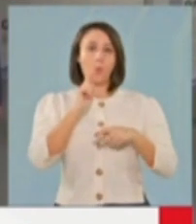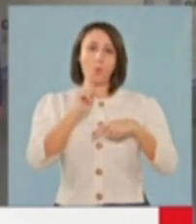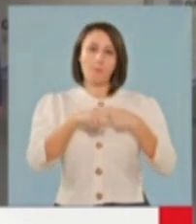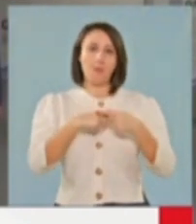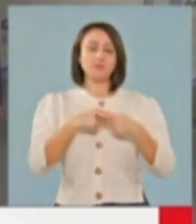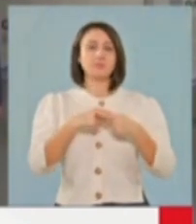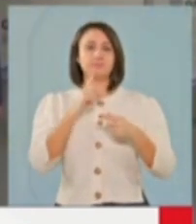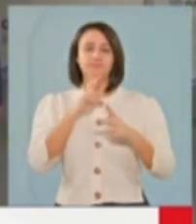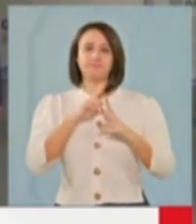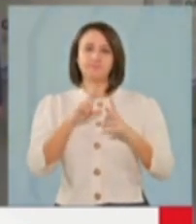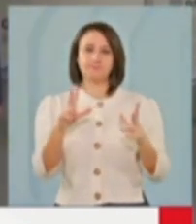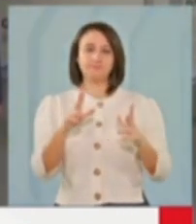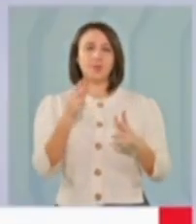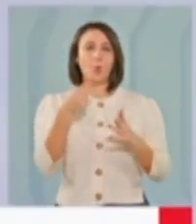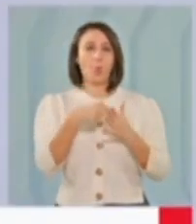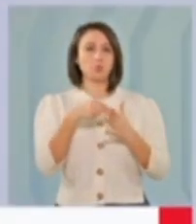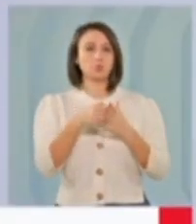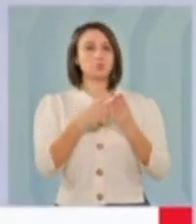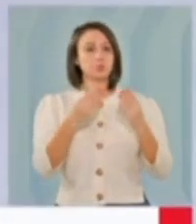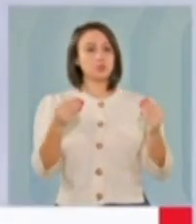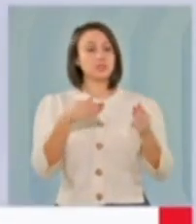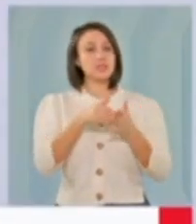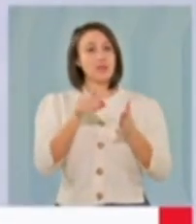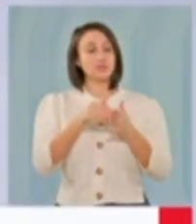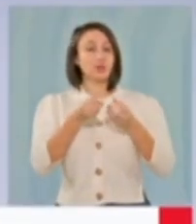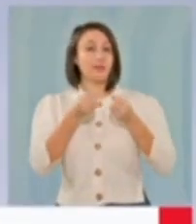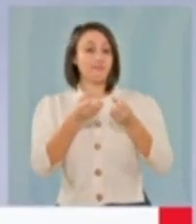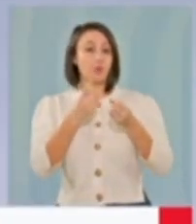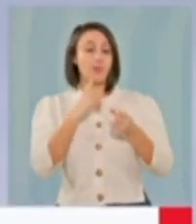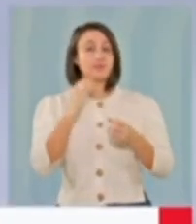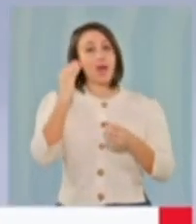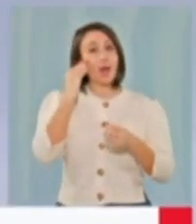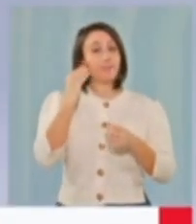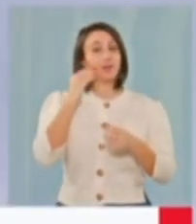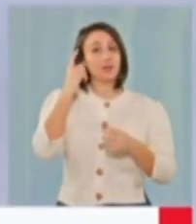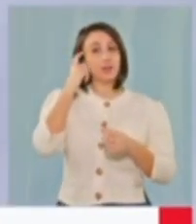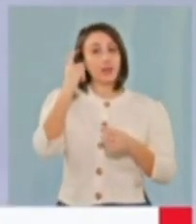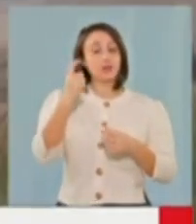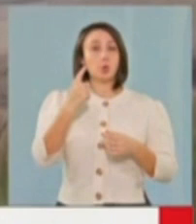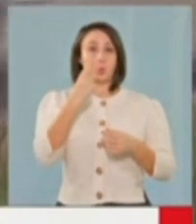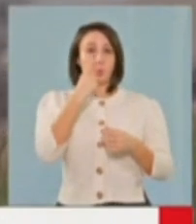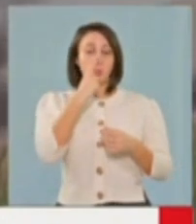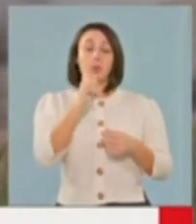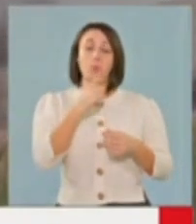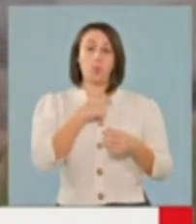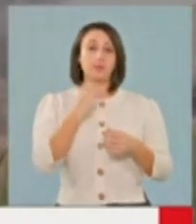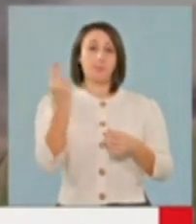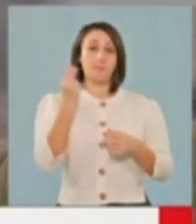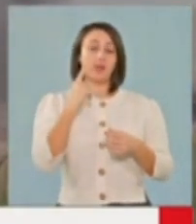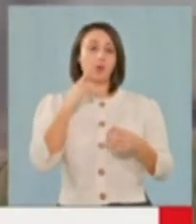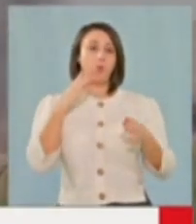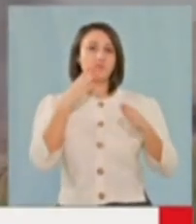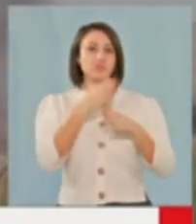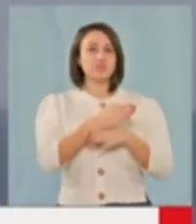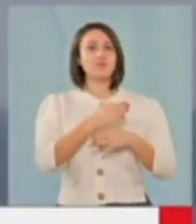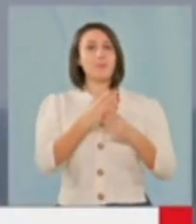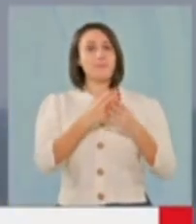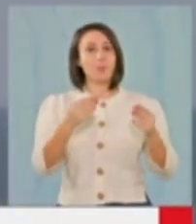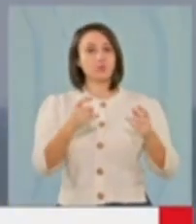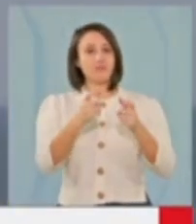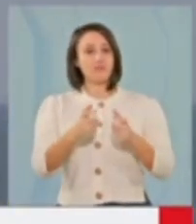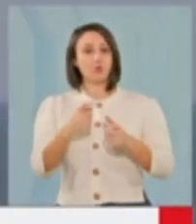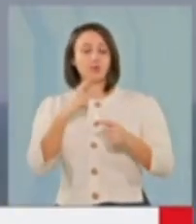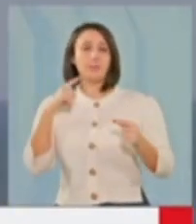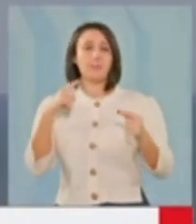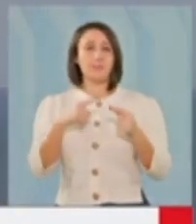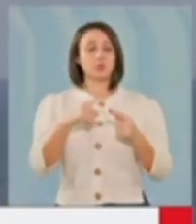consecințe grele și costuri severa serviciile de informații americane sunt de părere că Rusia ar putea planifica o ofensivă pe mai multe fronturi